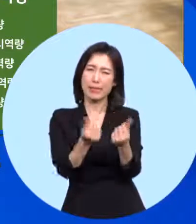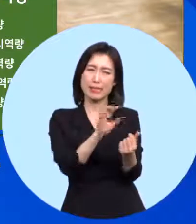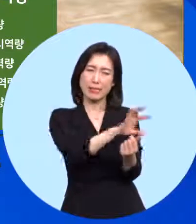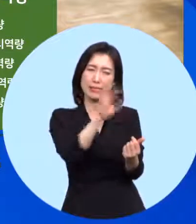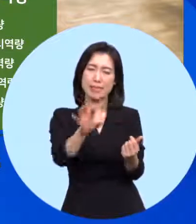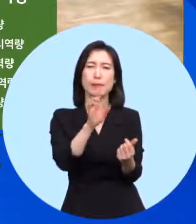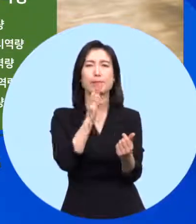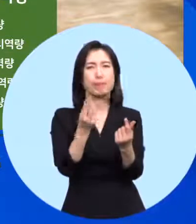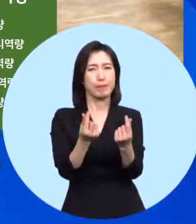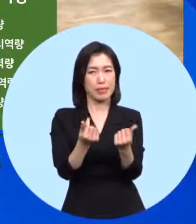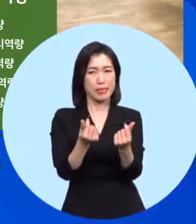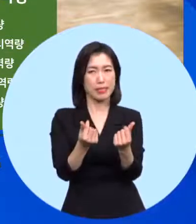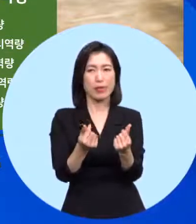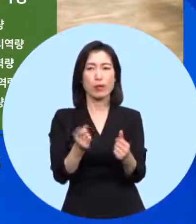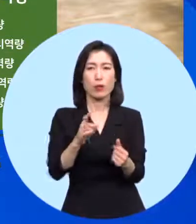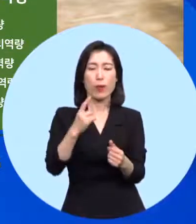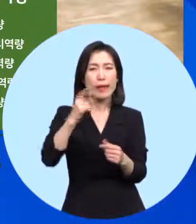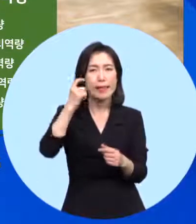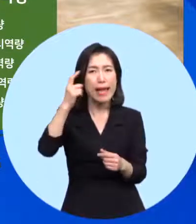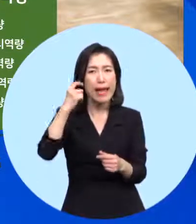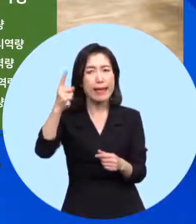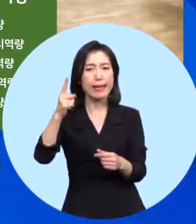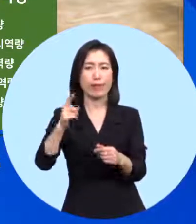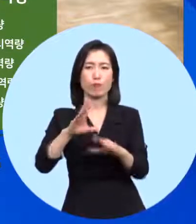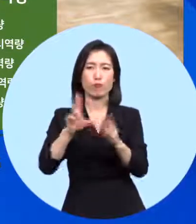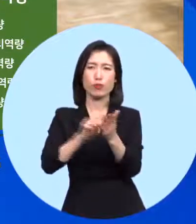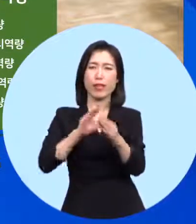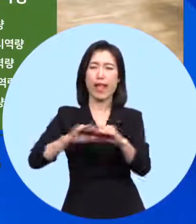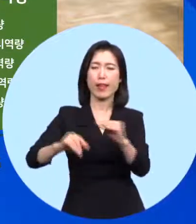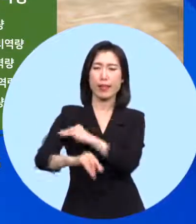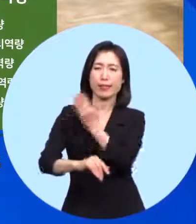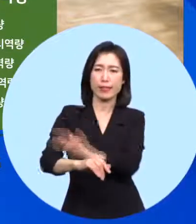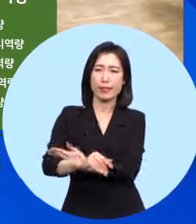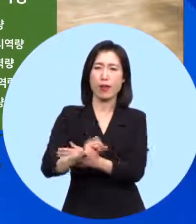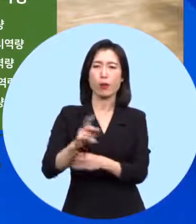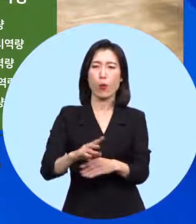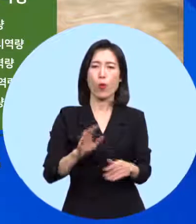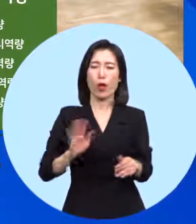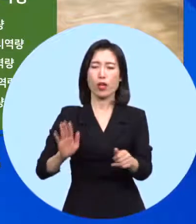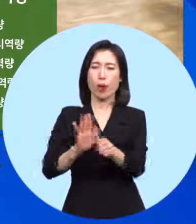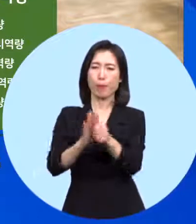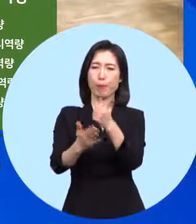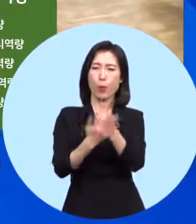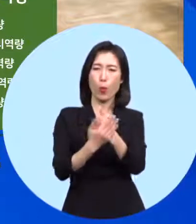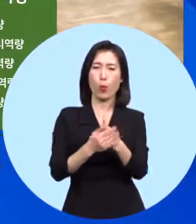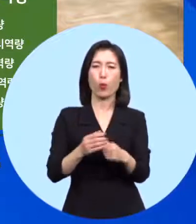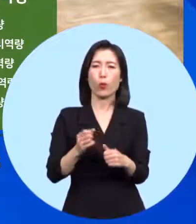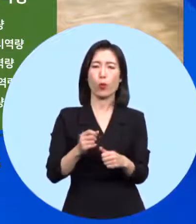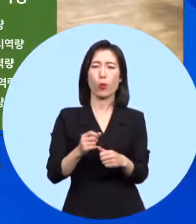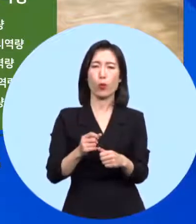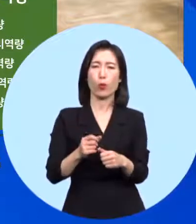있죠. 창의적 문제 해결 능력, 협동, 공정, 내지는